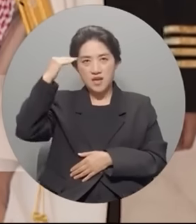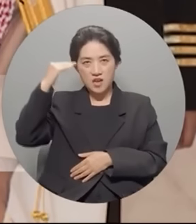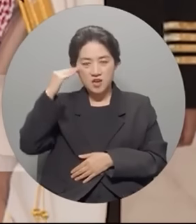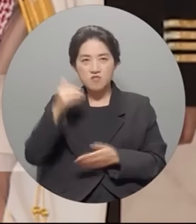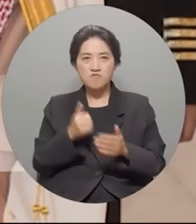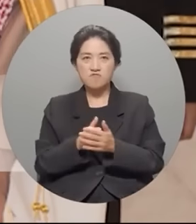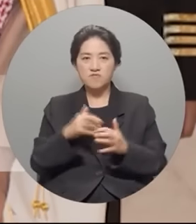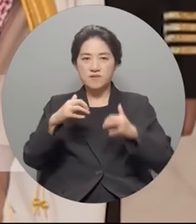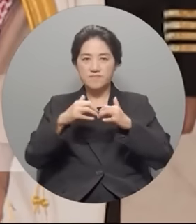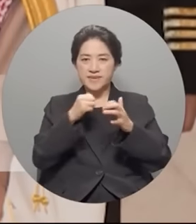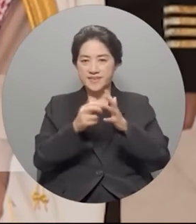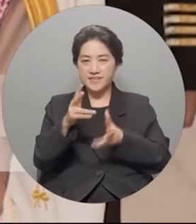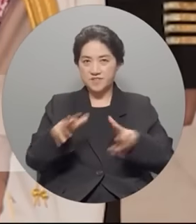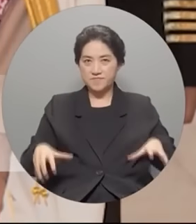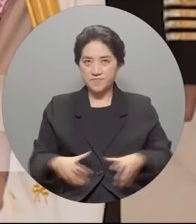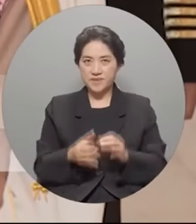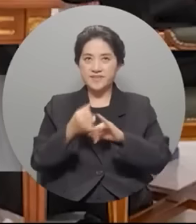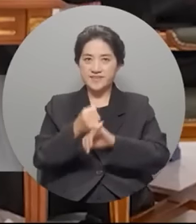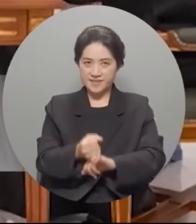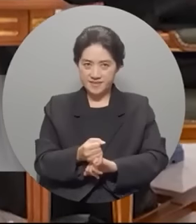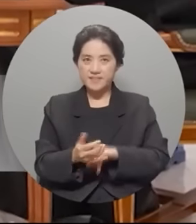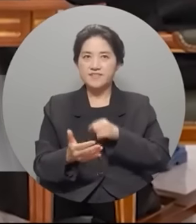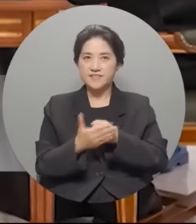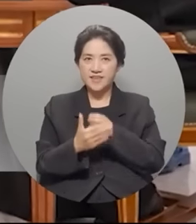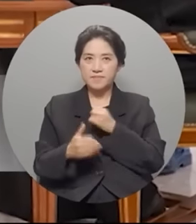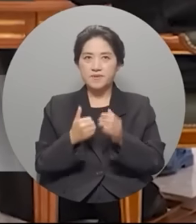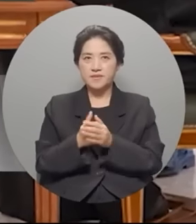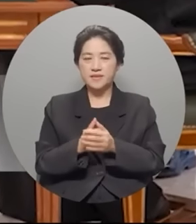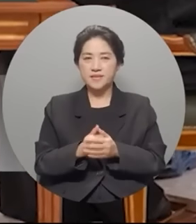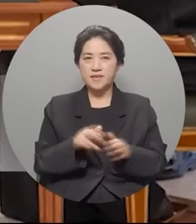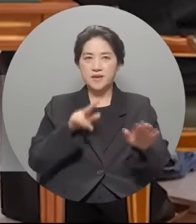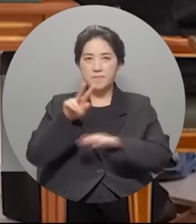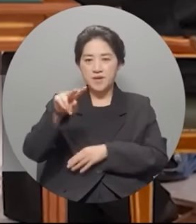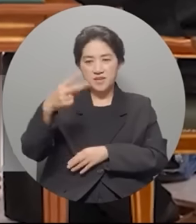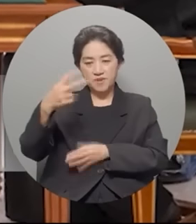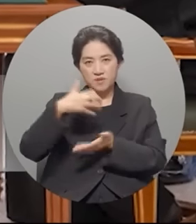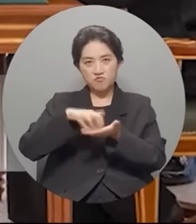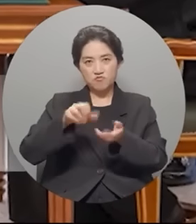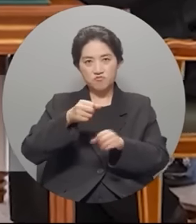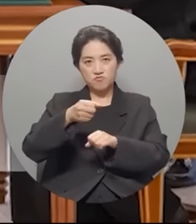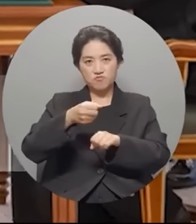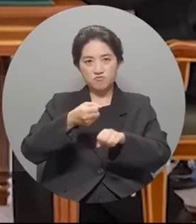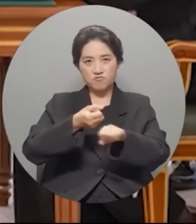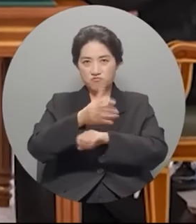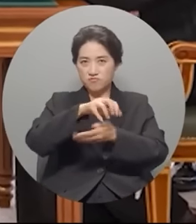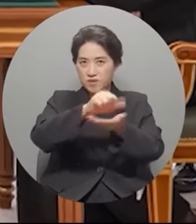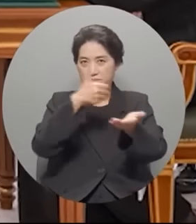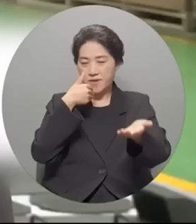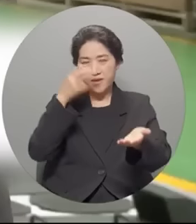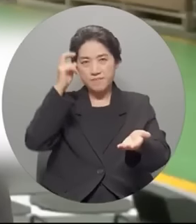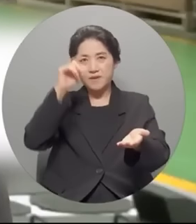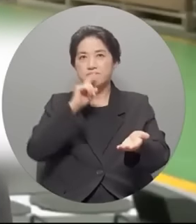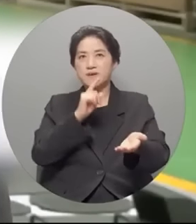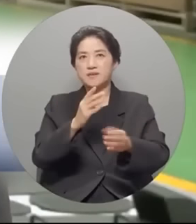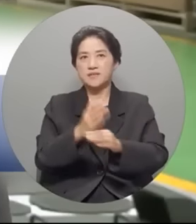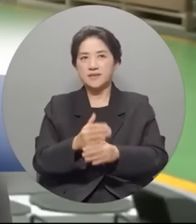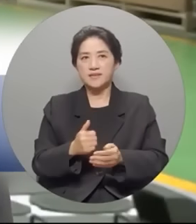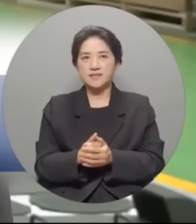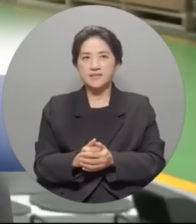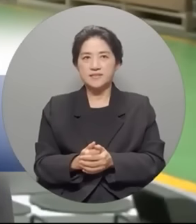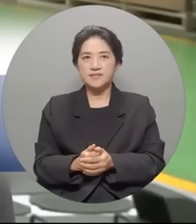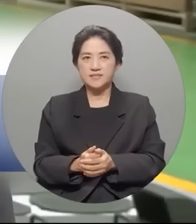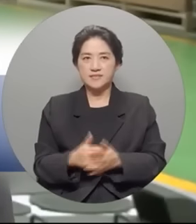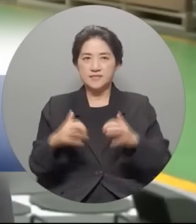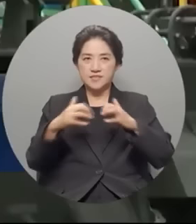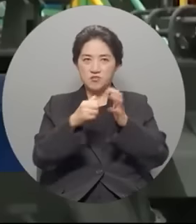방산 협력을 약속한 데 따른 후속 조치로 자주포 200문 안팎을 수입할 거란 전망이 나오고 있습니다. 전력화를 위해서 생산할